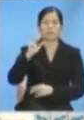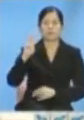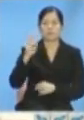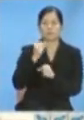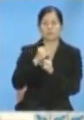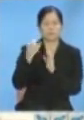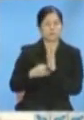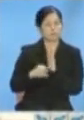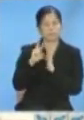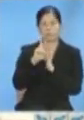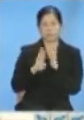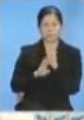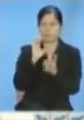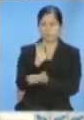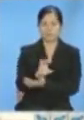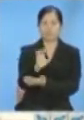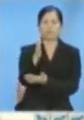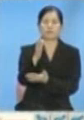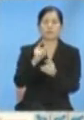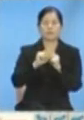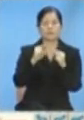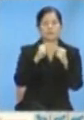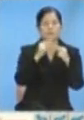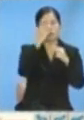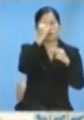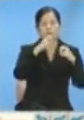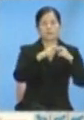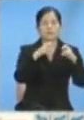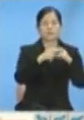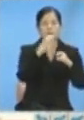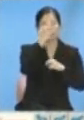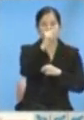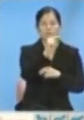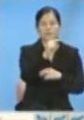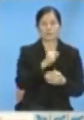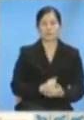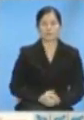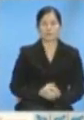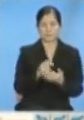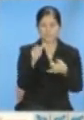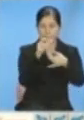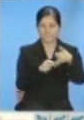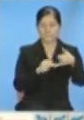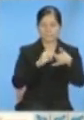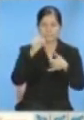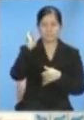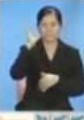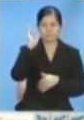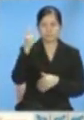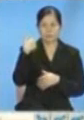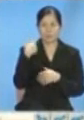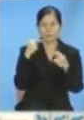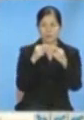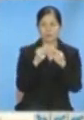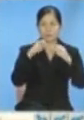ภิปรายอยู่ในประเด็นแต่ก็เกิดปัญหาผมไม่ย้ำว่าปัญหาอะไรเป็นหน้าที่ท่านชินวรที่กำลังจะอภิปรายต่อไปว่าท่านสร้าง